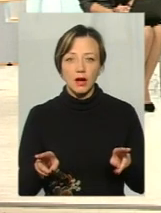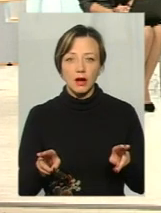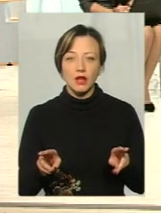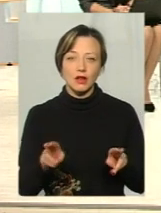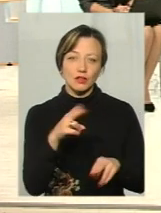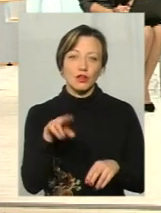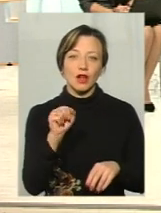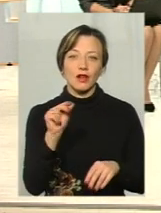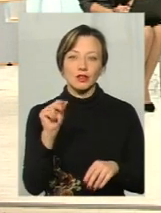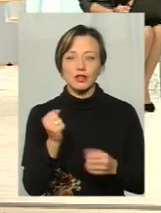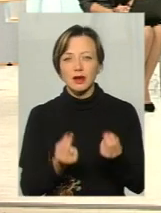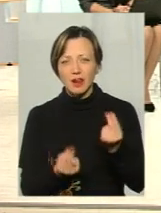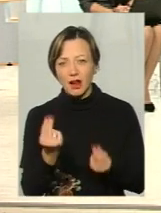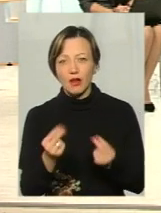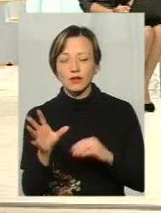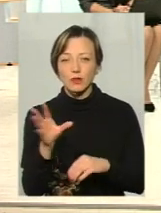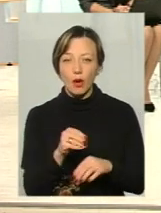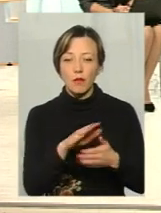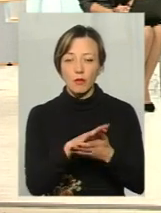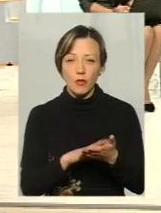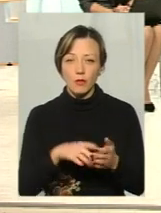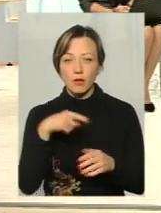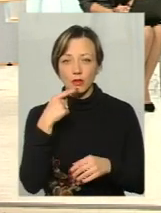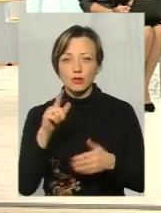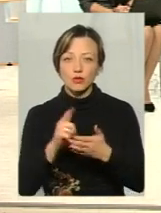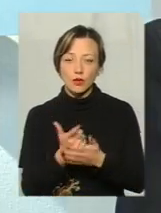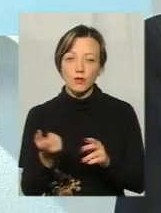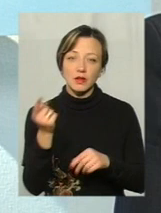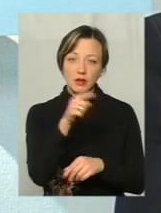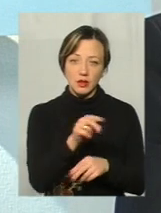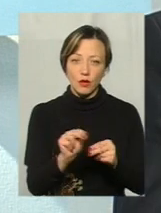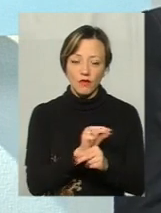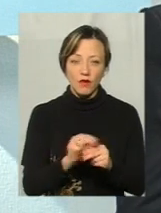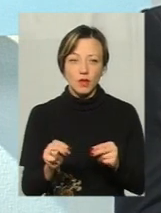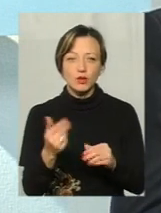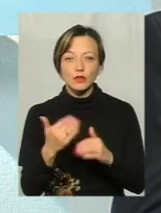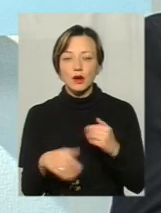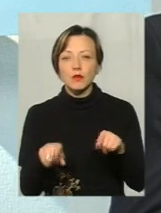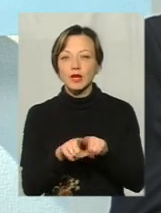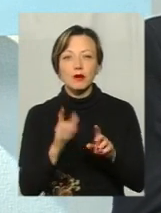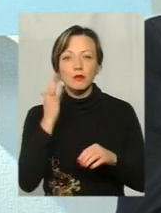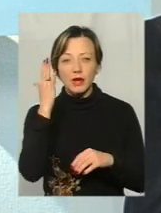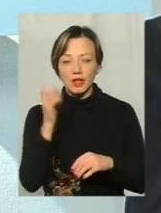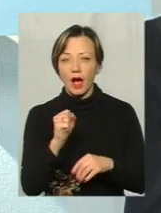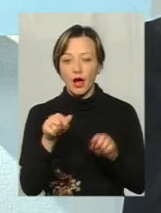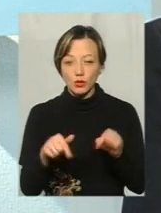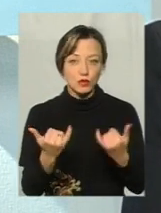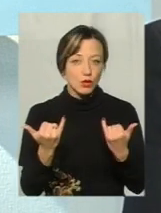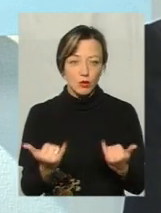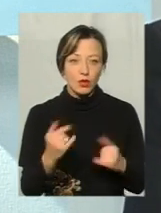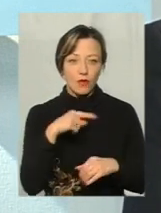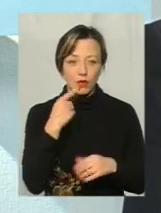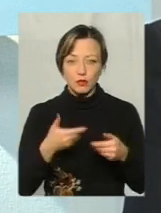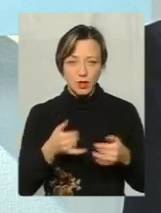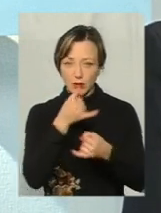на дачі. Граються, все, а потім їм кажуть, що знову їдете. Ну, вже про таке тільки мрієте. А тут сьогодні ми говоримо,